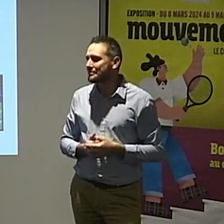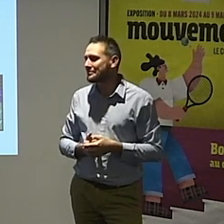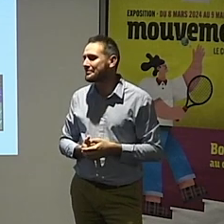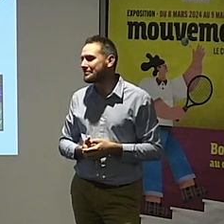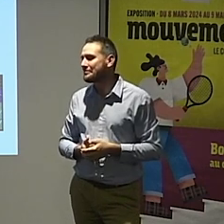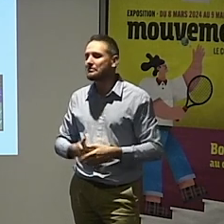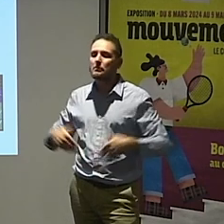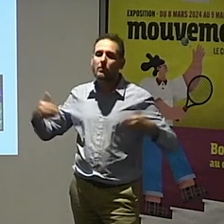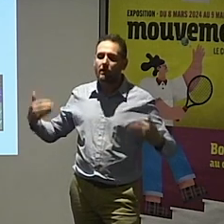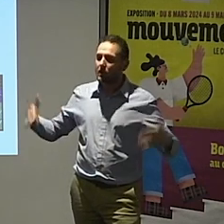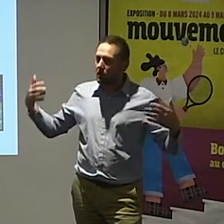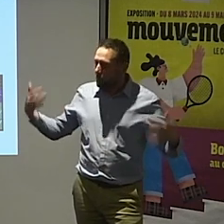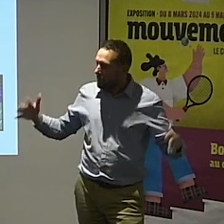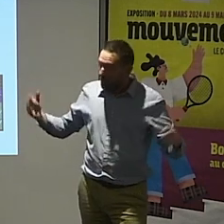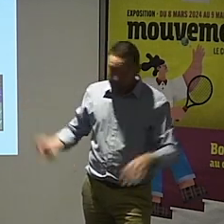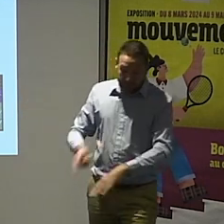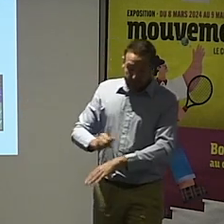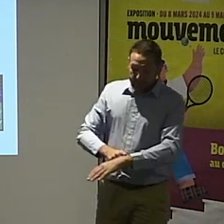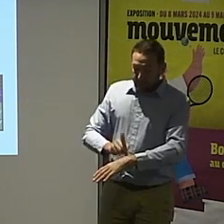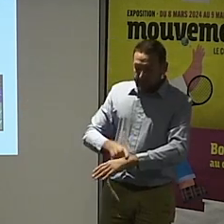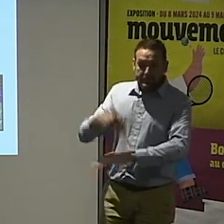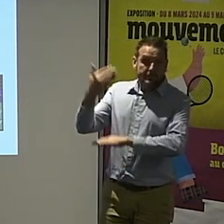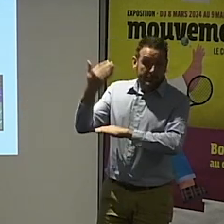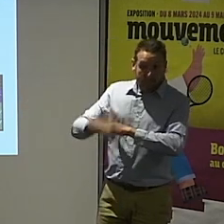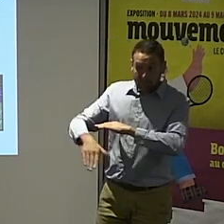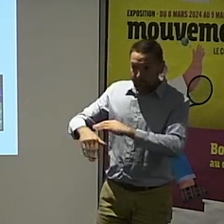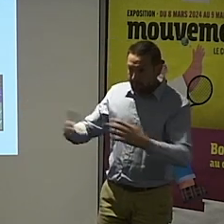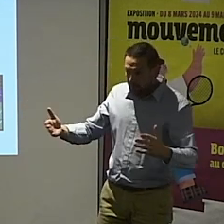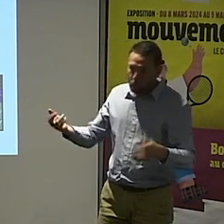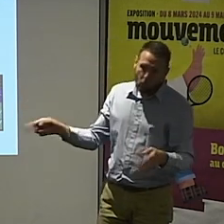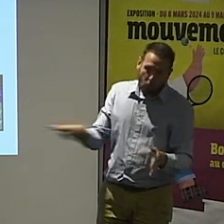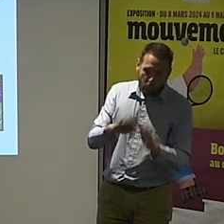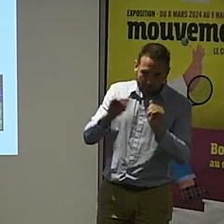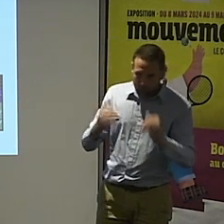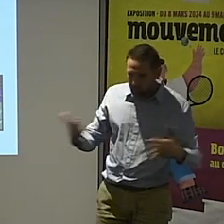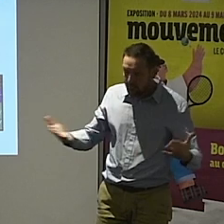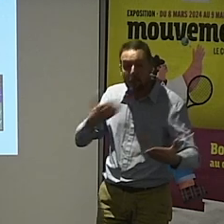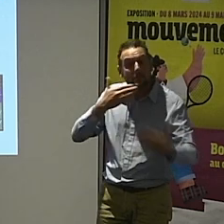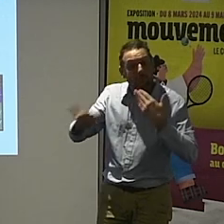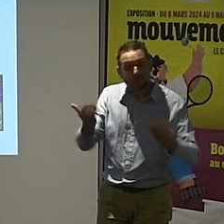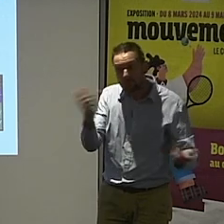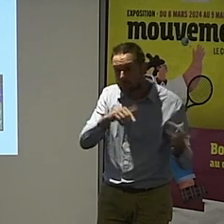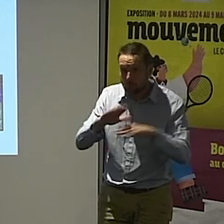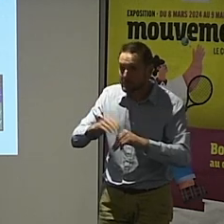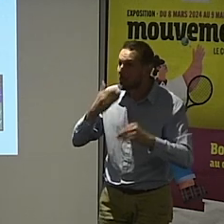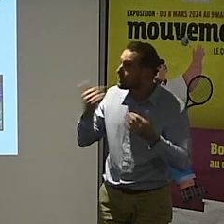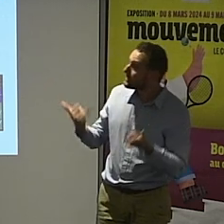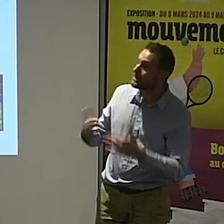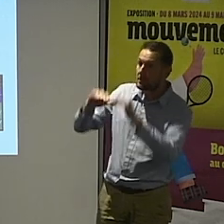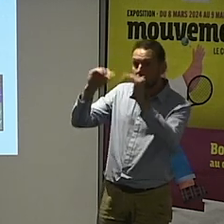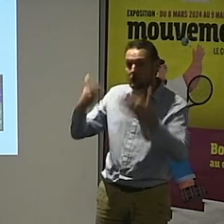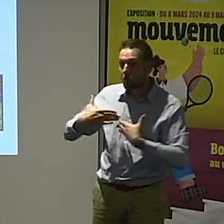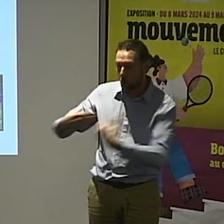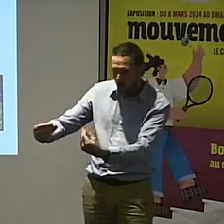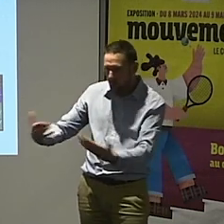Et puis, voilà, il va déjà être l'heure de rentrer. Donc, merci beaucoup à l'Espace Mendes France qui nous a accueillis ce soir.